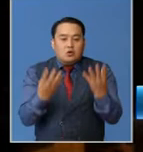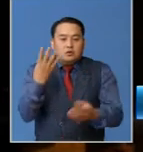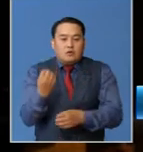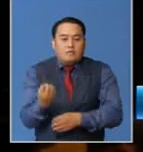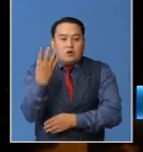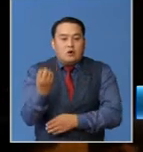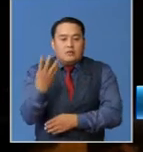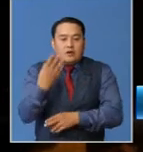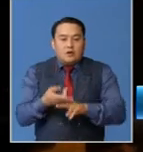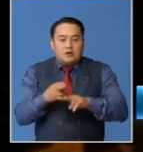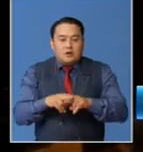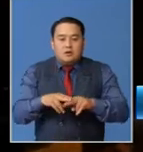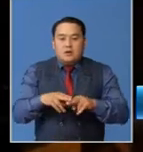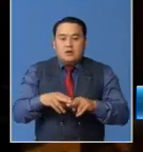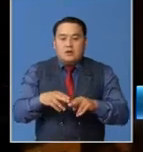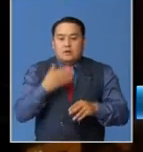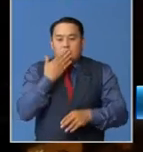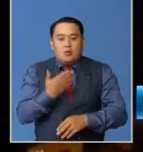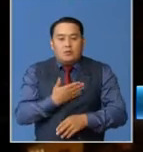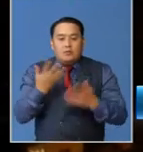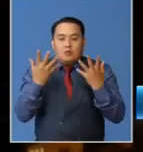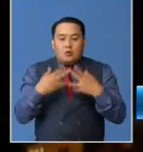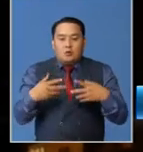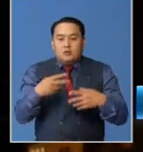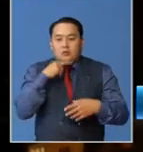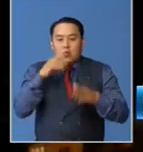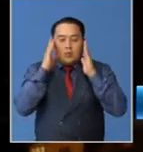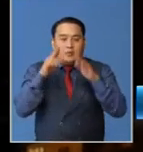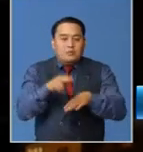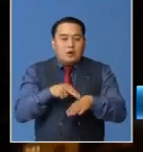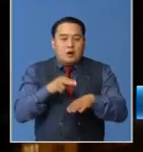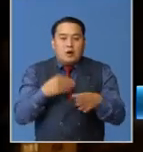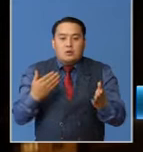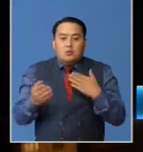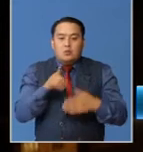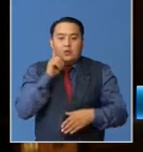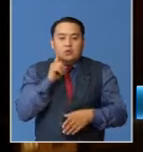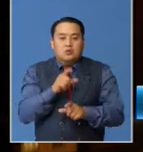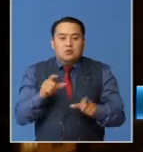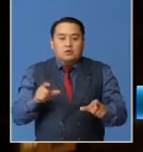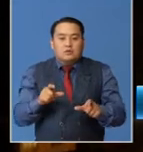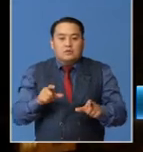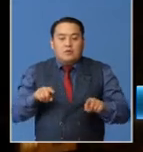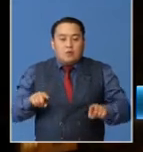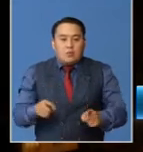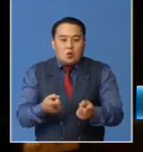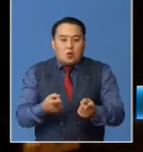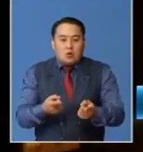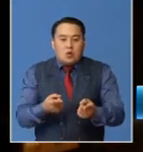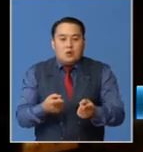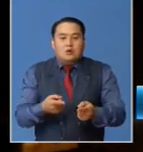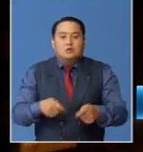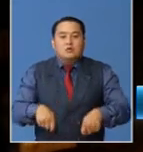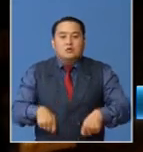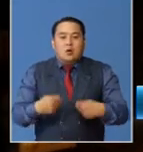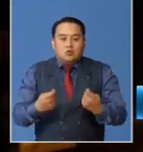устроив фейерверк. Романтический порыв влюбленного был замечен сотрудниками полиции. В отношении молодого человека был составлен протокол об